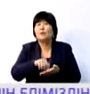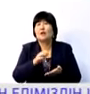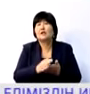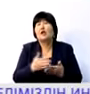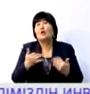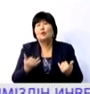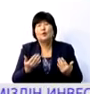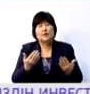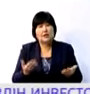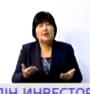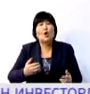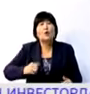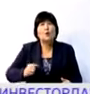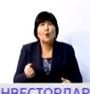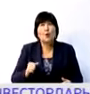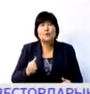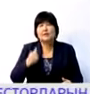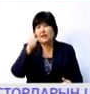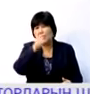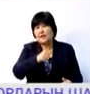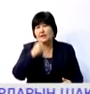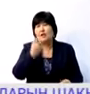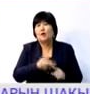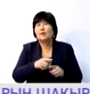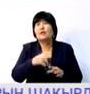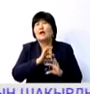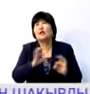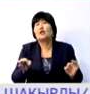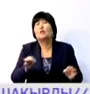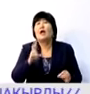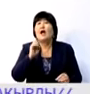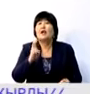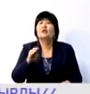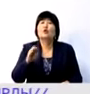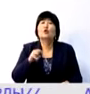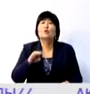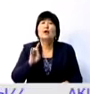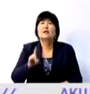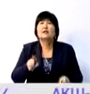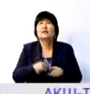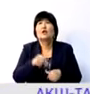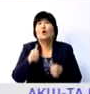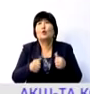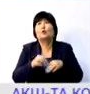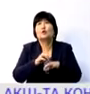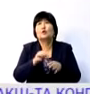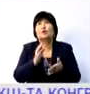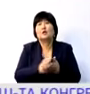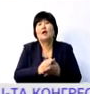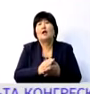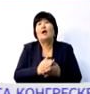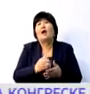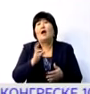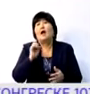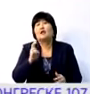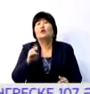бүгін енді досымыздың жылында мынадай кереметте ән тұмар деген конкурс өткізіп жатырмыз. Ән тұмар